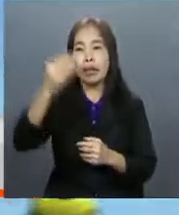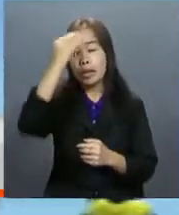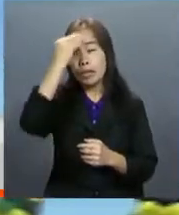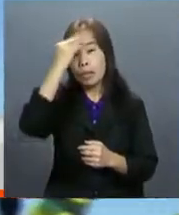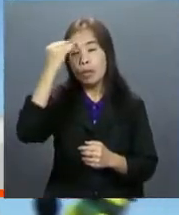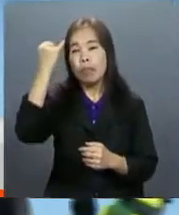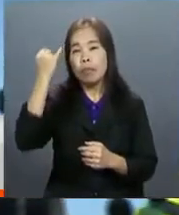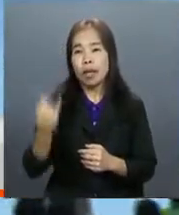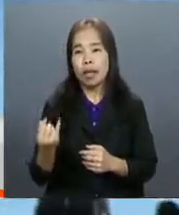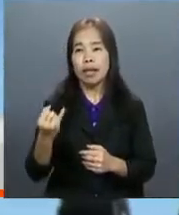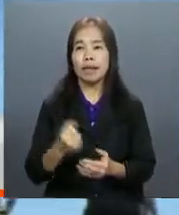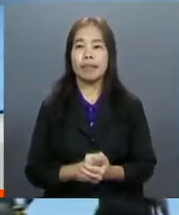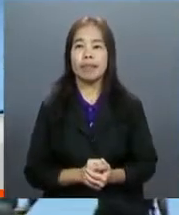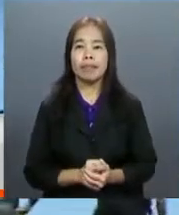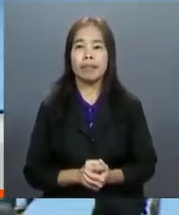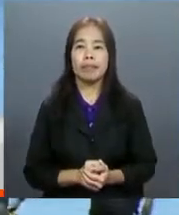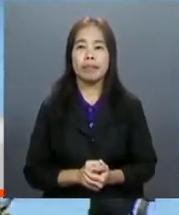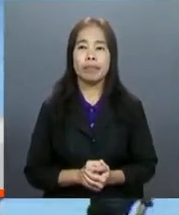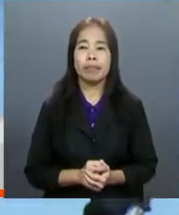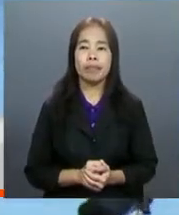ปี